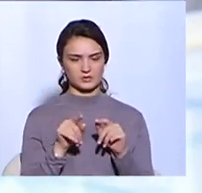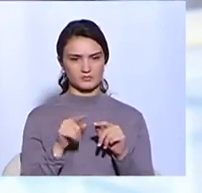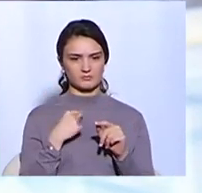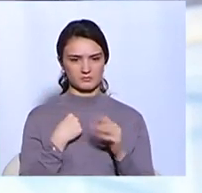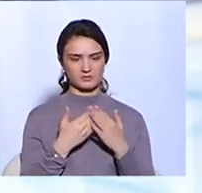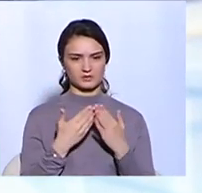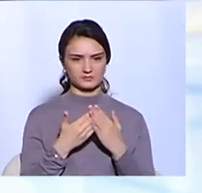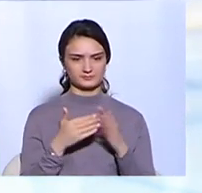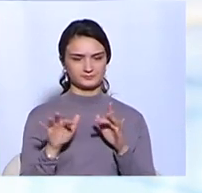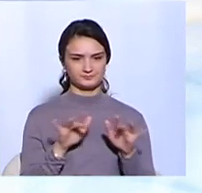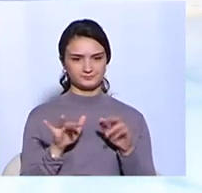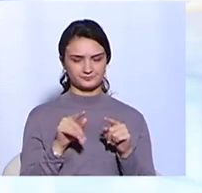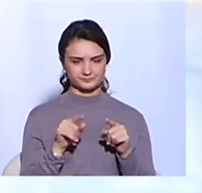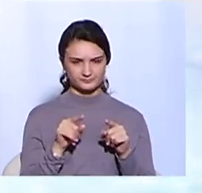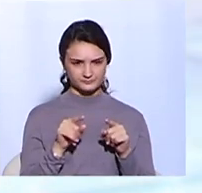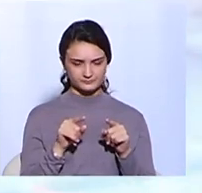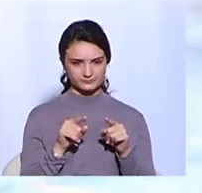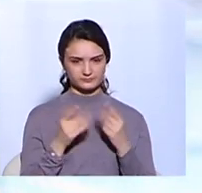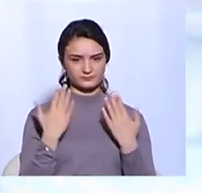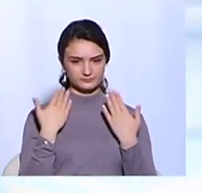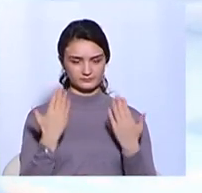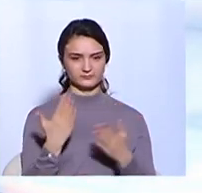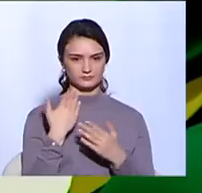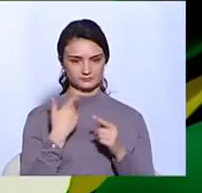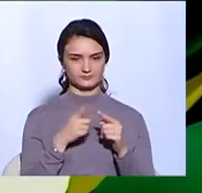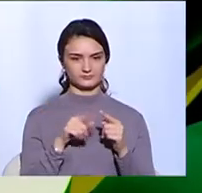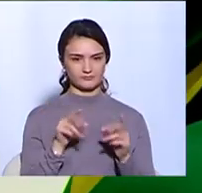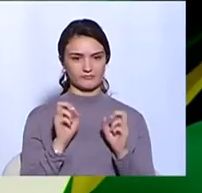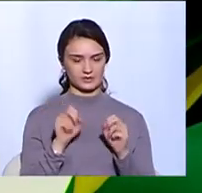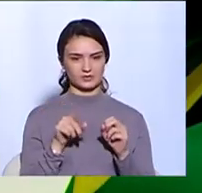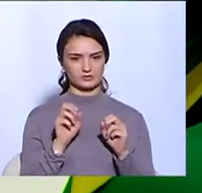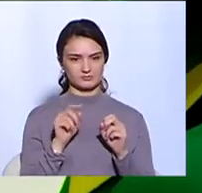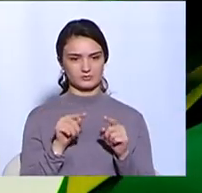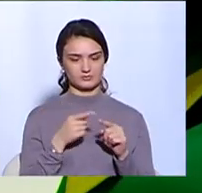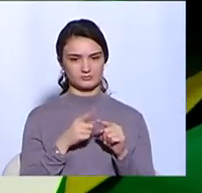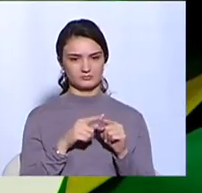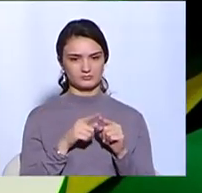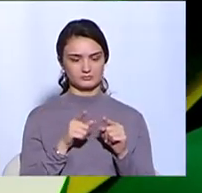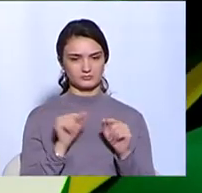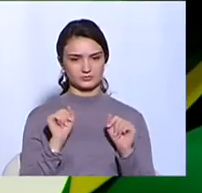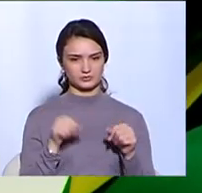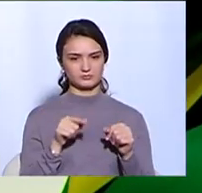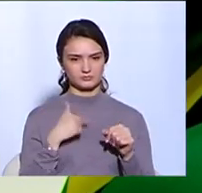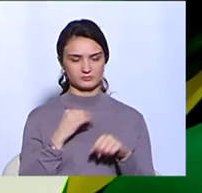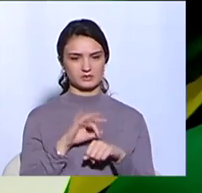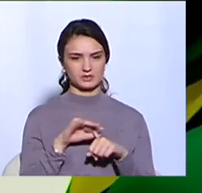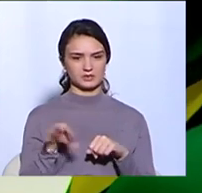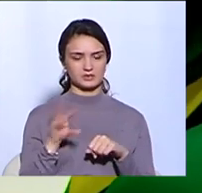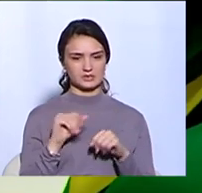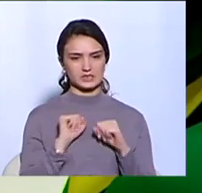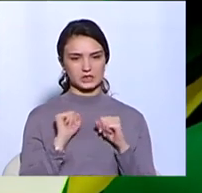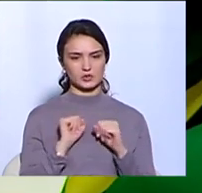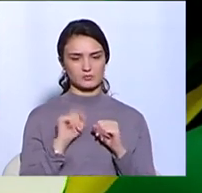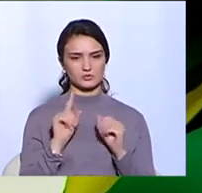მე ვამოძრავებ მაგალითად იდაყვის სახსარს, რომელიც დაზიანებულია და ჩემი პაციენტი ან ოჯახის წევრი ცდილობს,